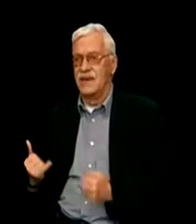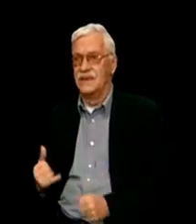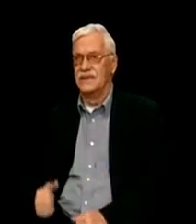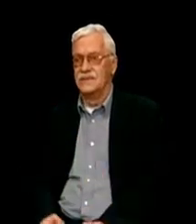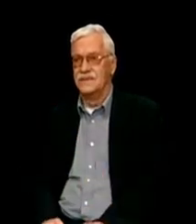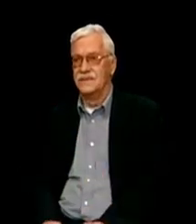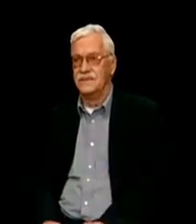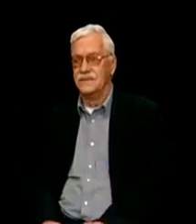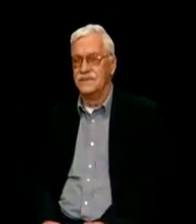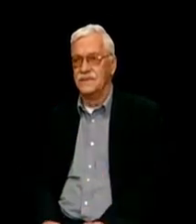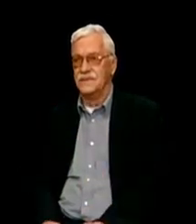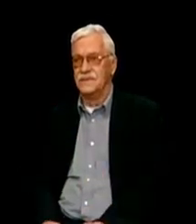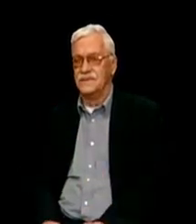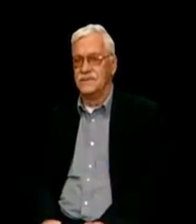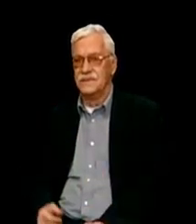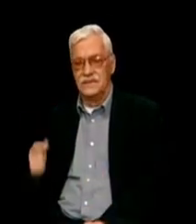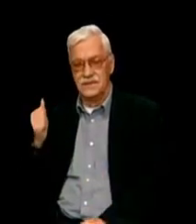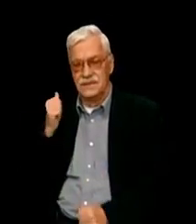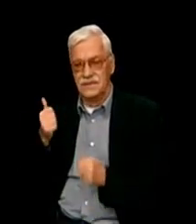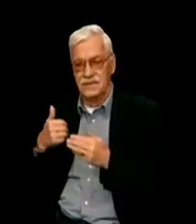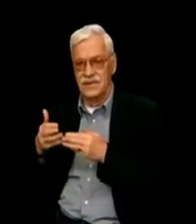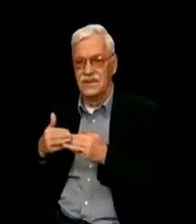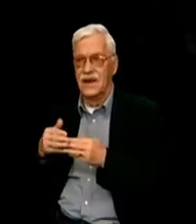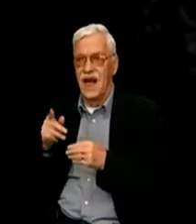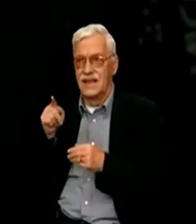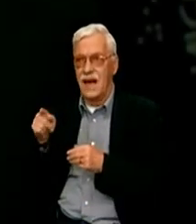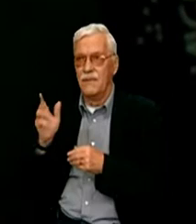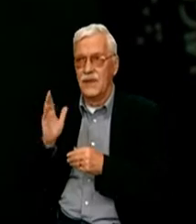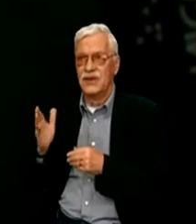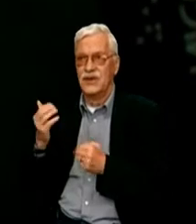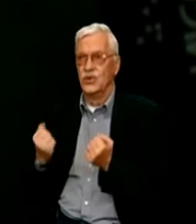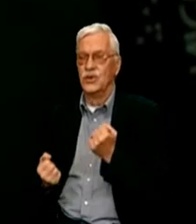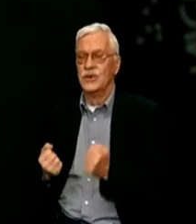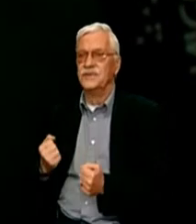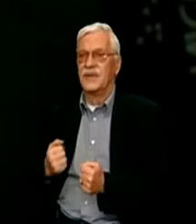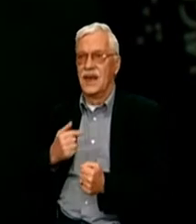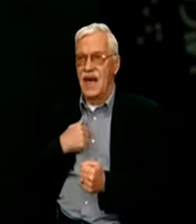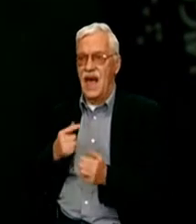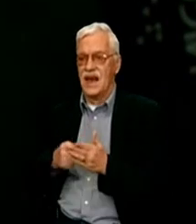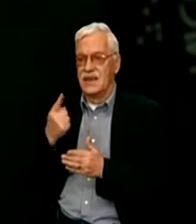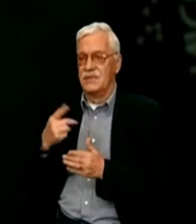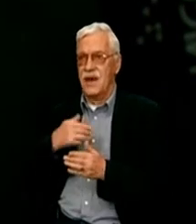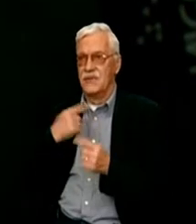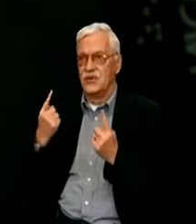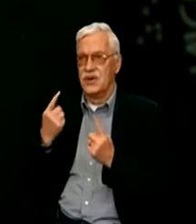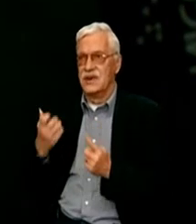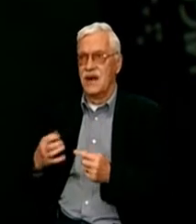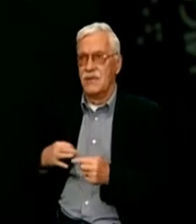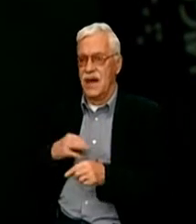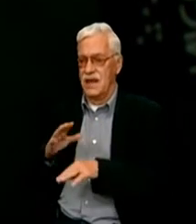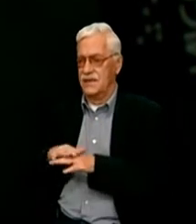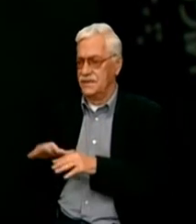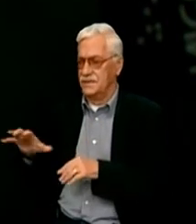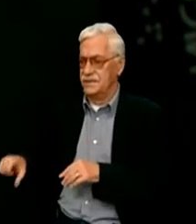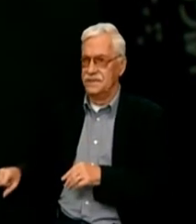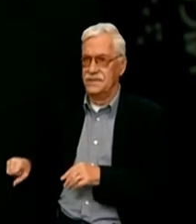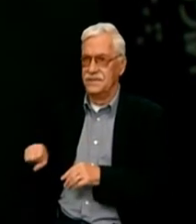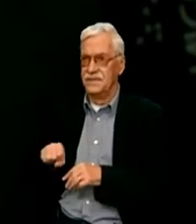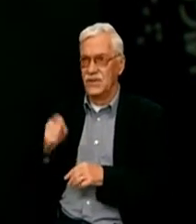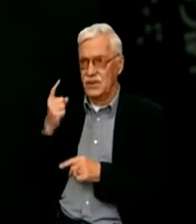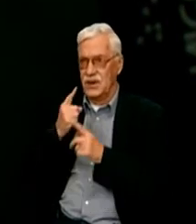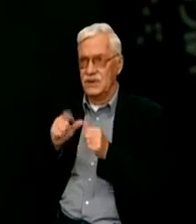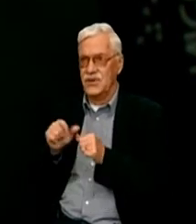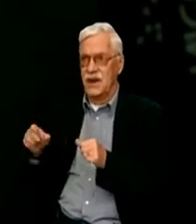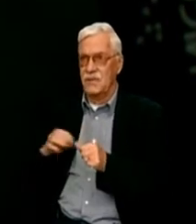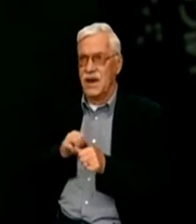Tam będzie najtrudniej. Raz miałam taką sytuację, że chciałam pana wziąć za rękę, ale dlatego, że myślałam, że ten pan